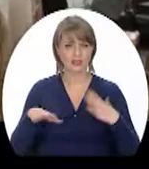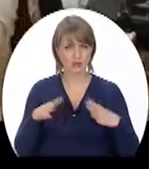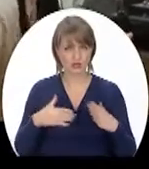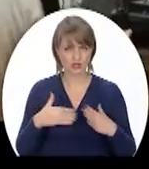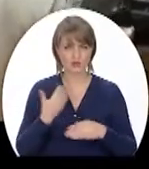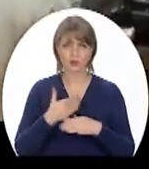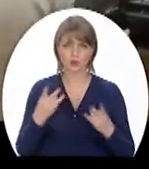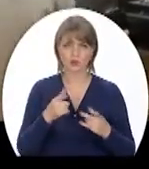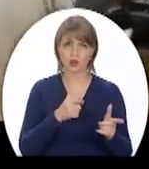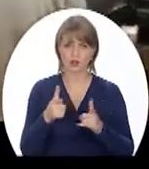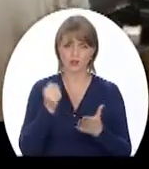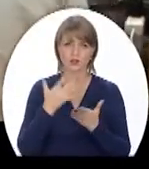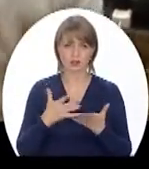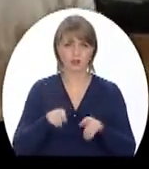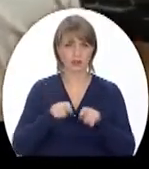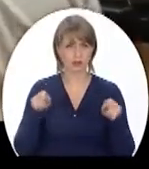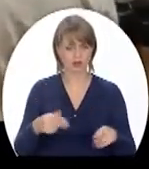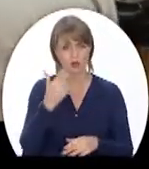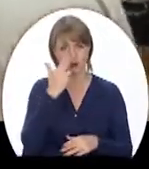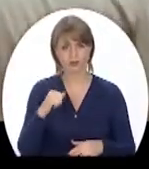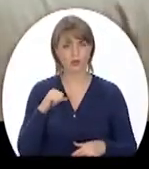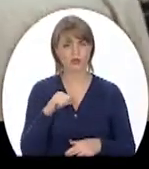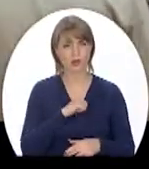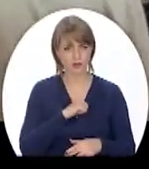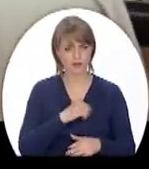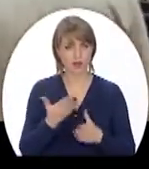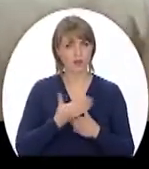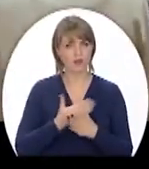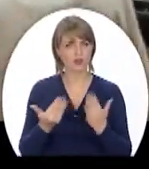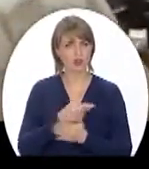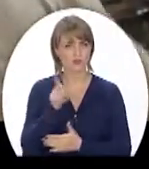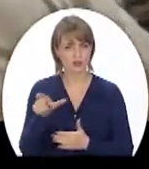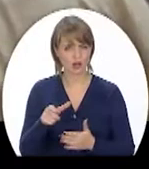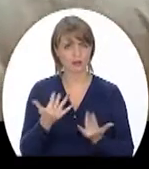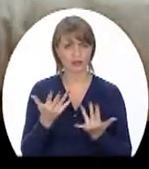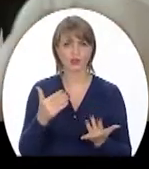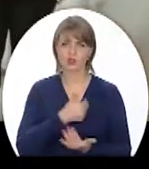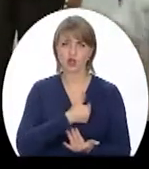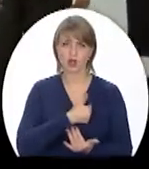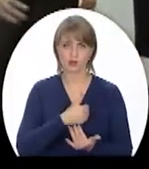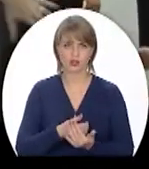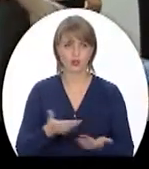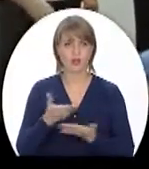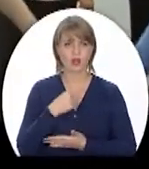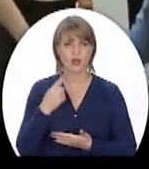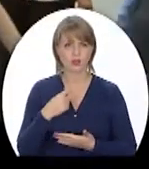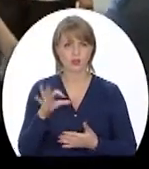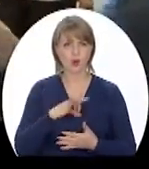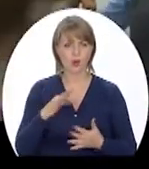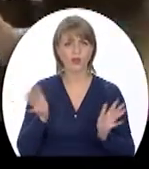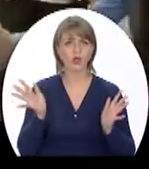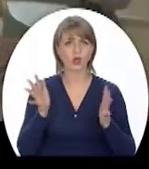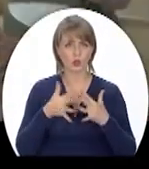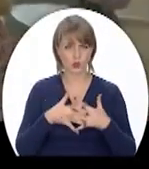Параллельно с репетициями спектакля нужно готовить центр к открытию, привыкнуть самим, помочь новичкам, привлечь желающих. Мы говорим